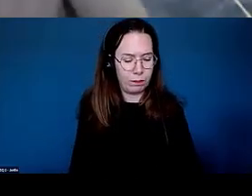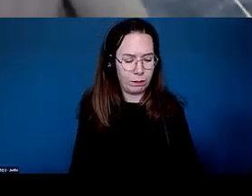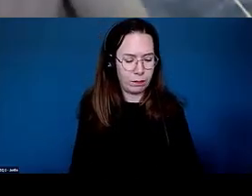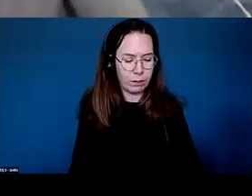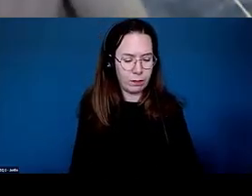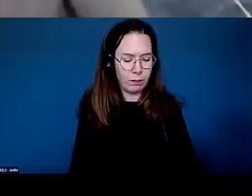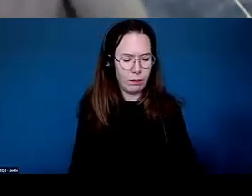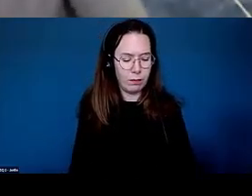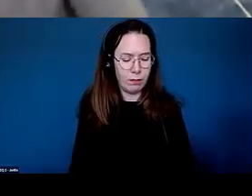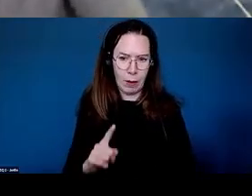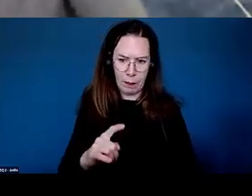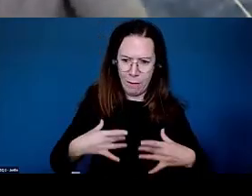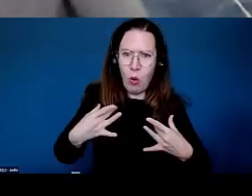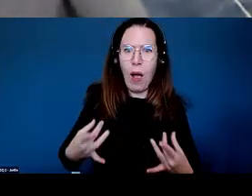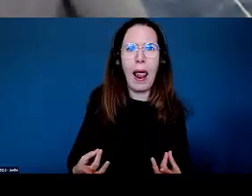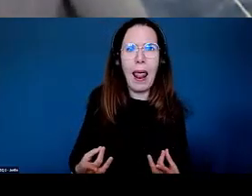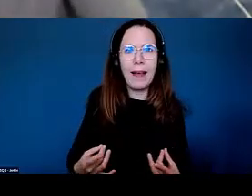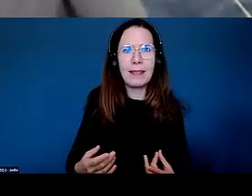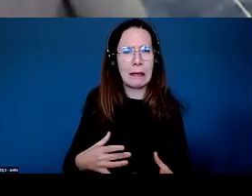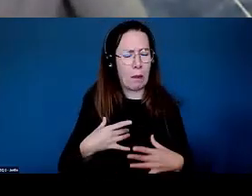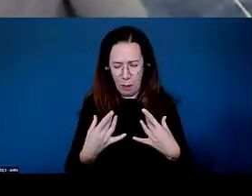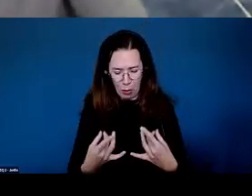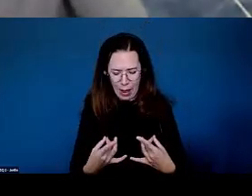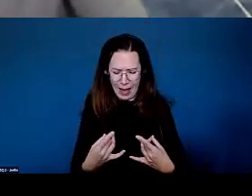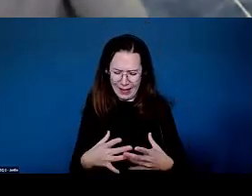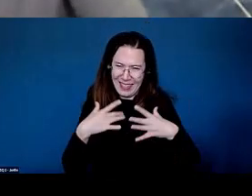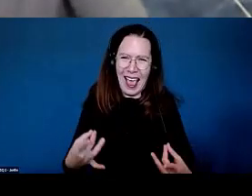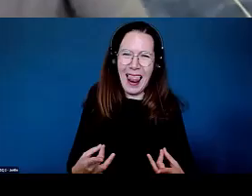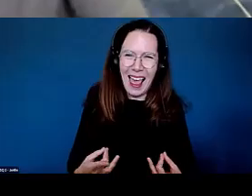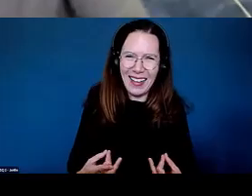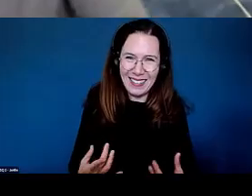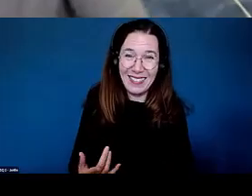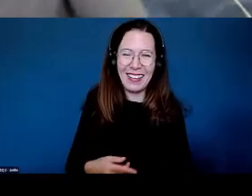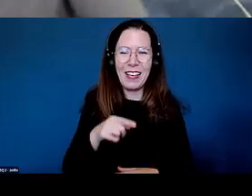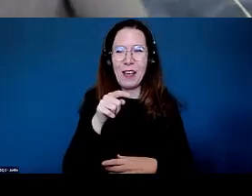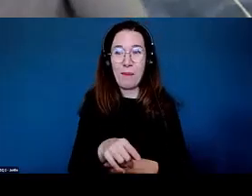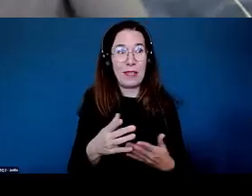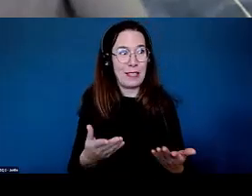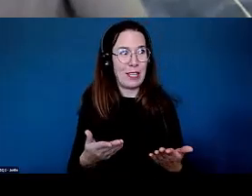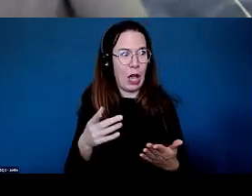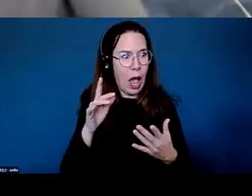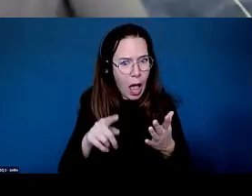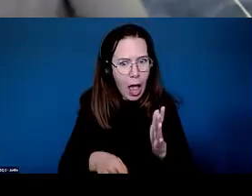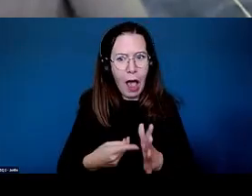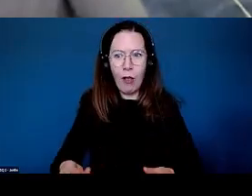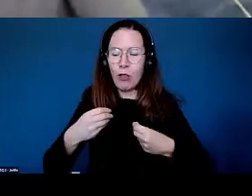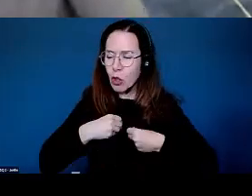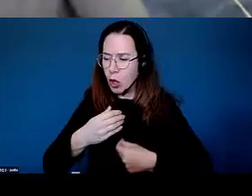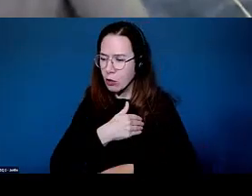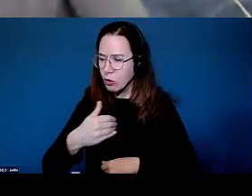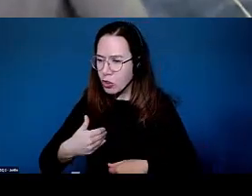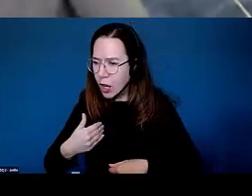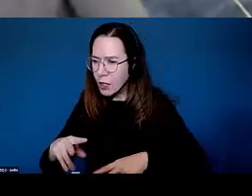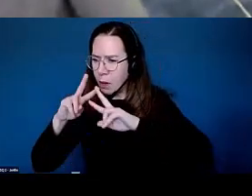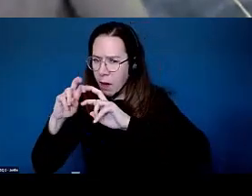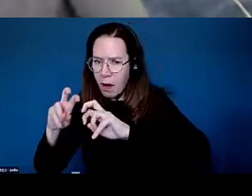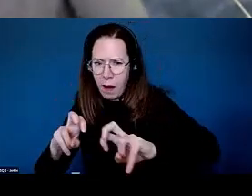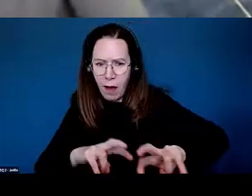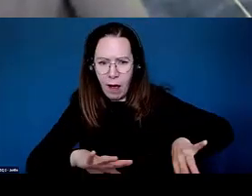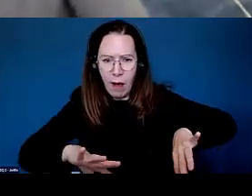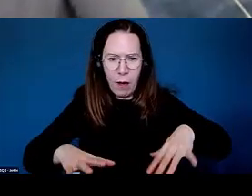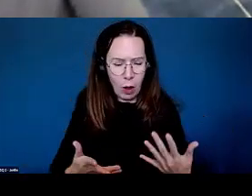bien, il fallait être à l'aise avec le fait d'être mal à l'aise. Et cela m'a donné l'opportunité d'explorer la manière